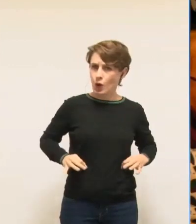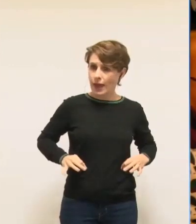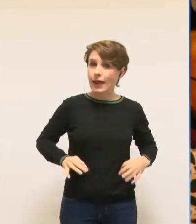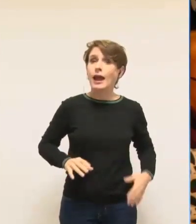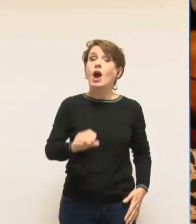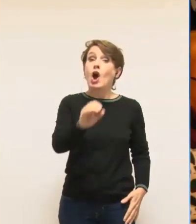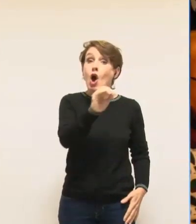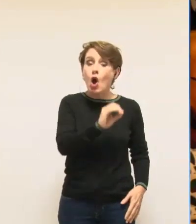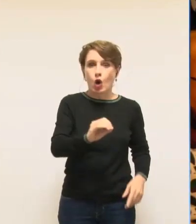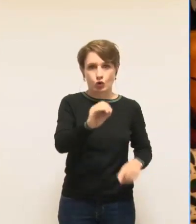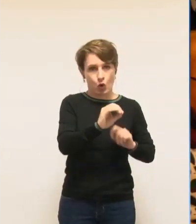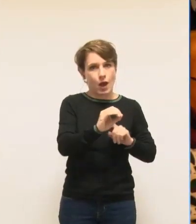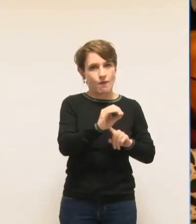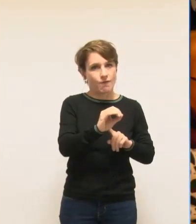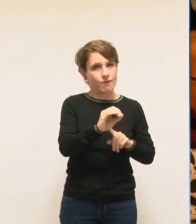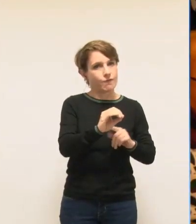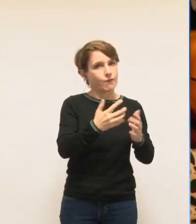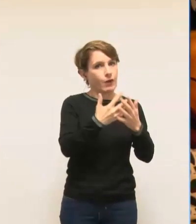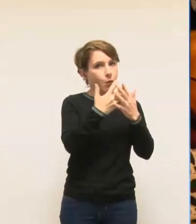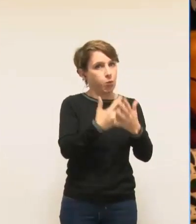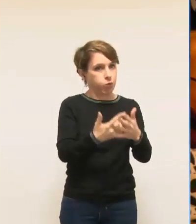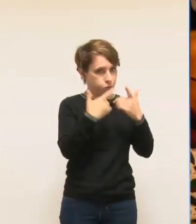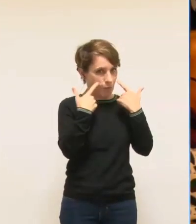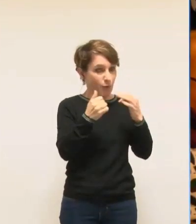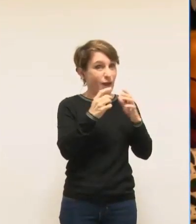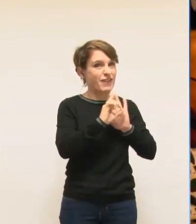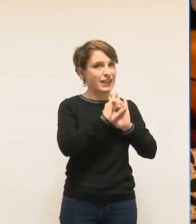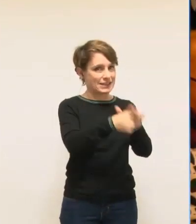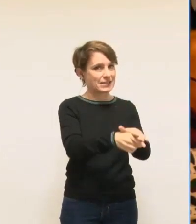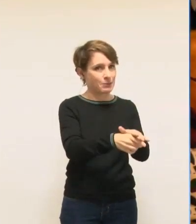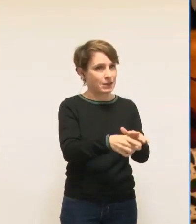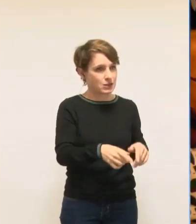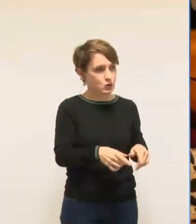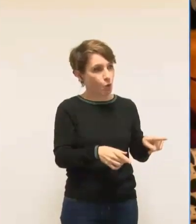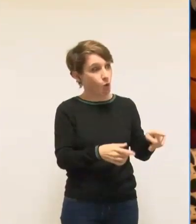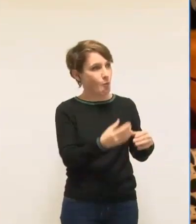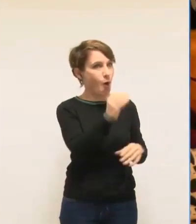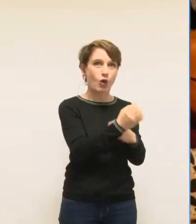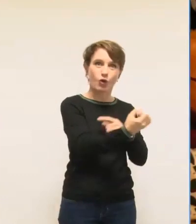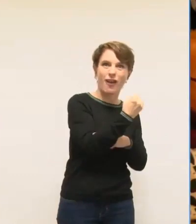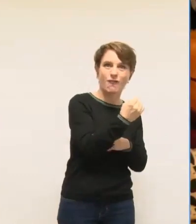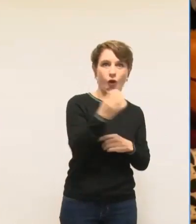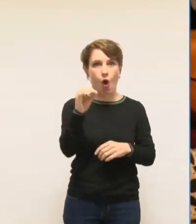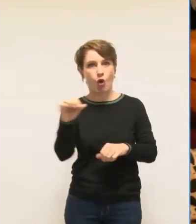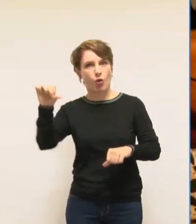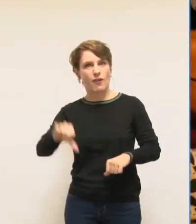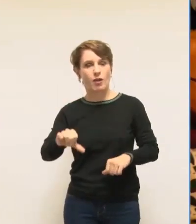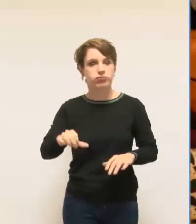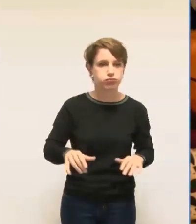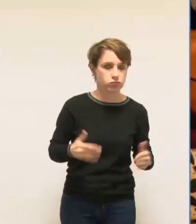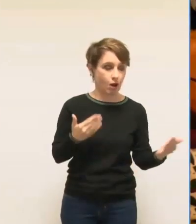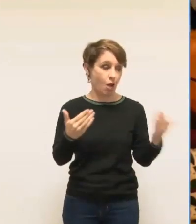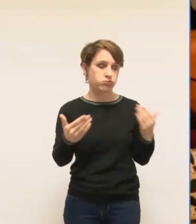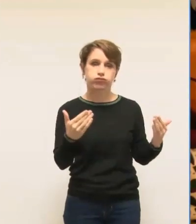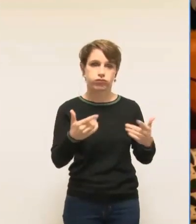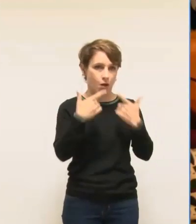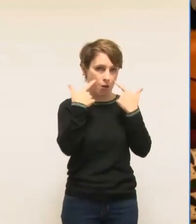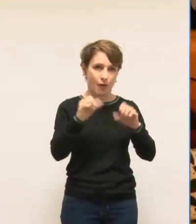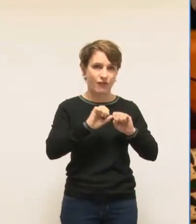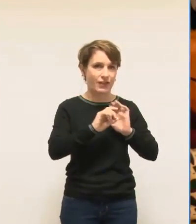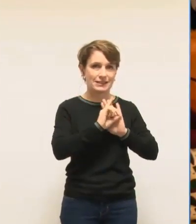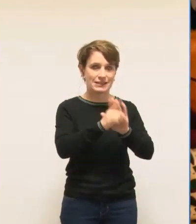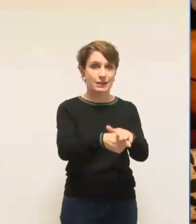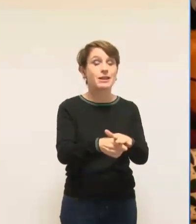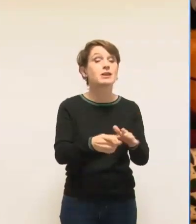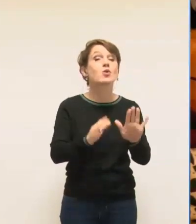un marqueur de discrimination. Et pas que dans le domaine scolaire, d'ailleurs, dans la formation d'adultes, quand on écrit des